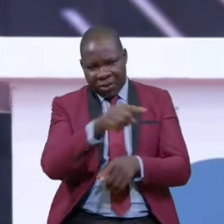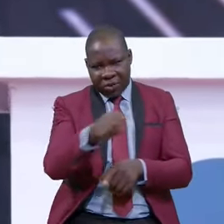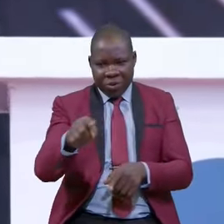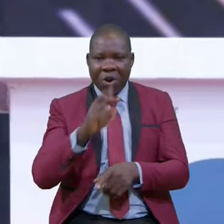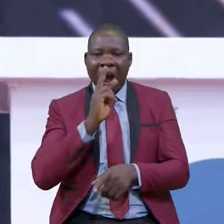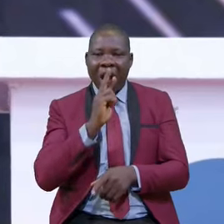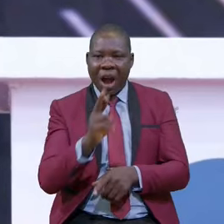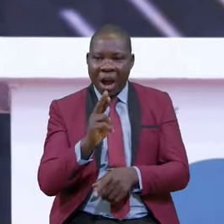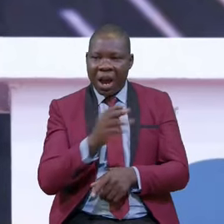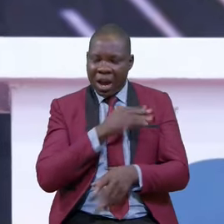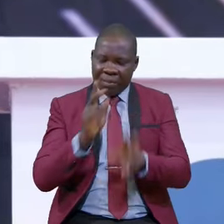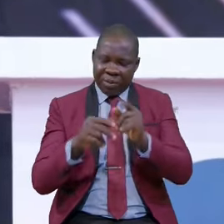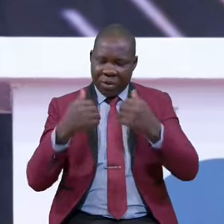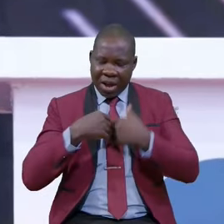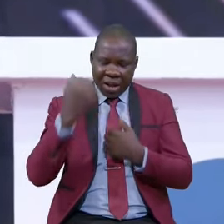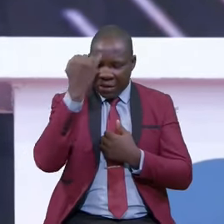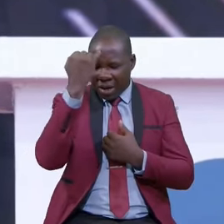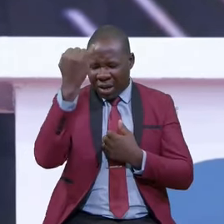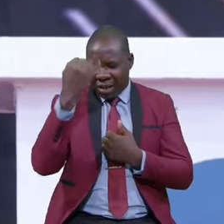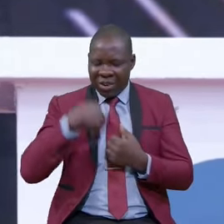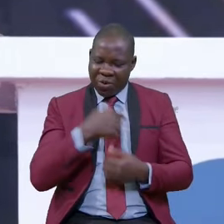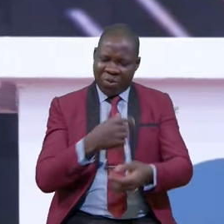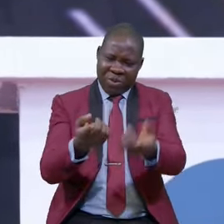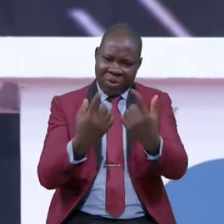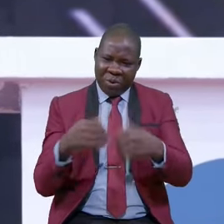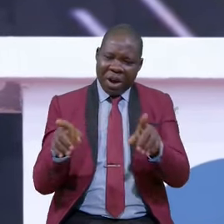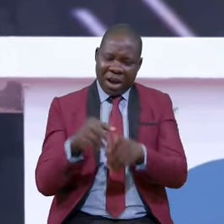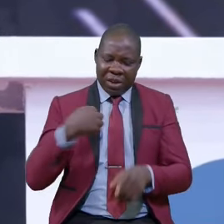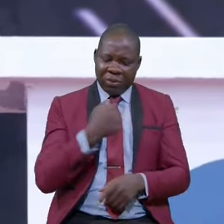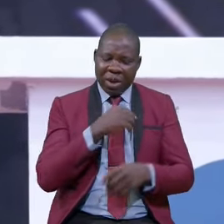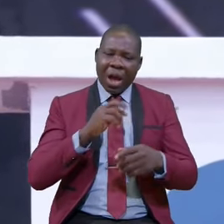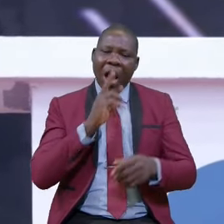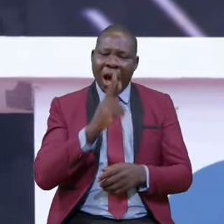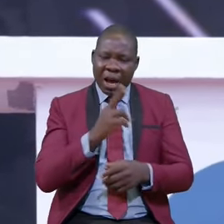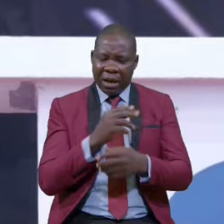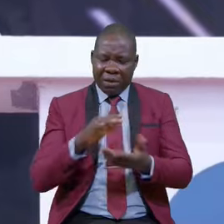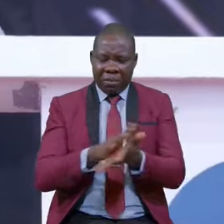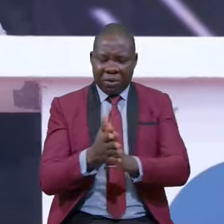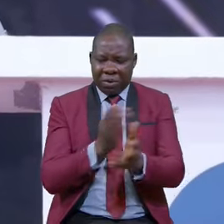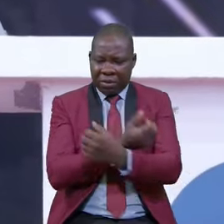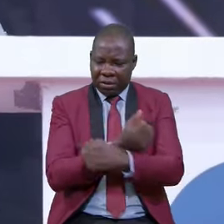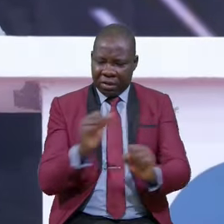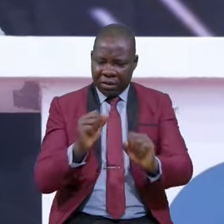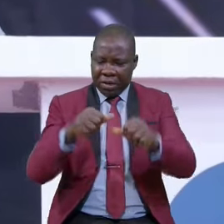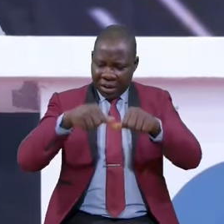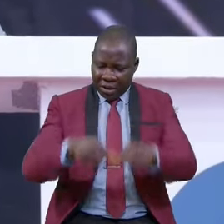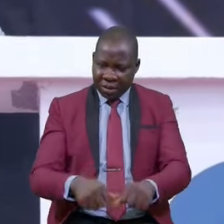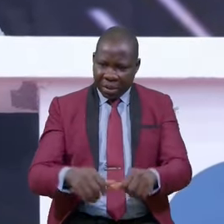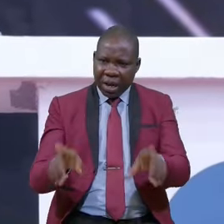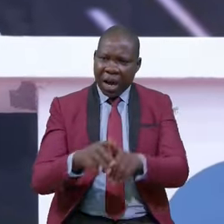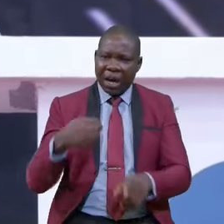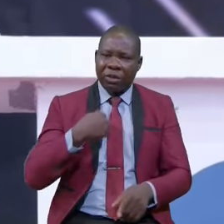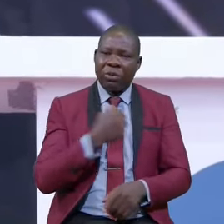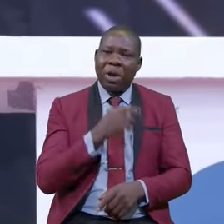nous venons tel que nous sommes, nous sommes sauvés, nous demeurons tel que nous sommes, et nous sommes maintenant nés